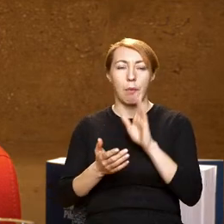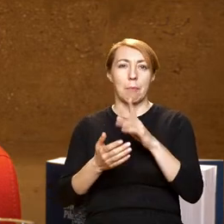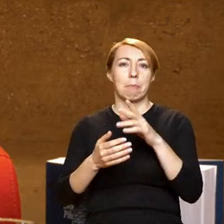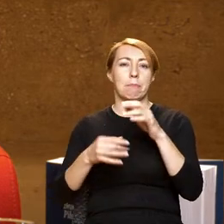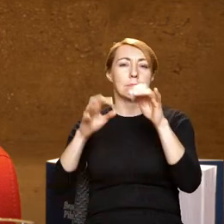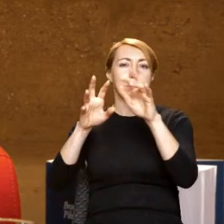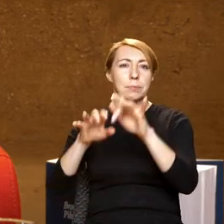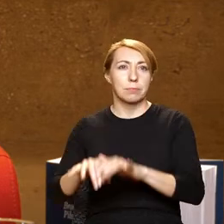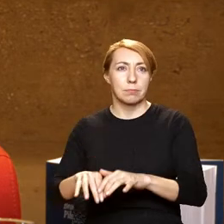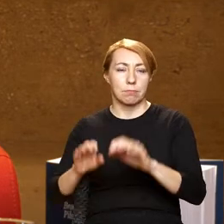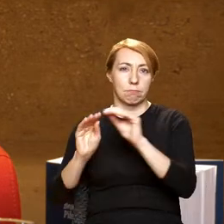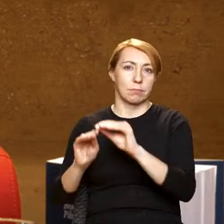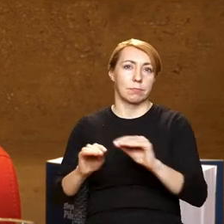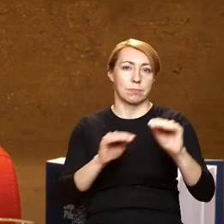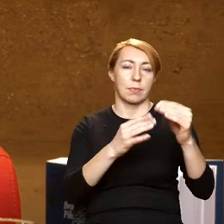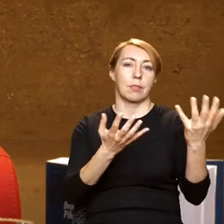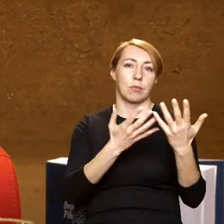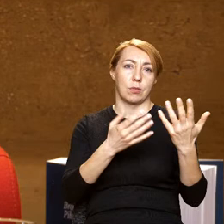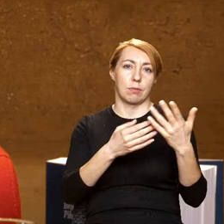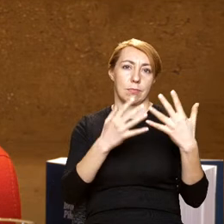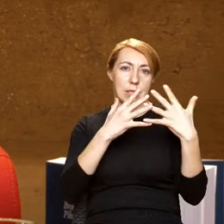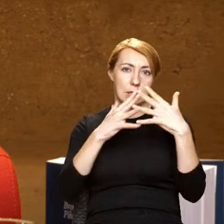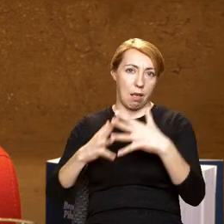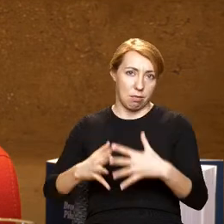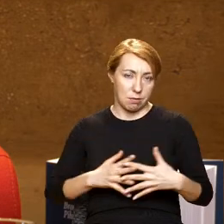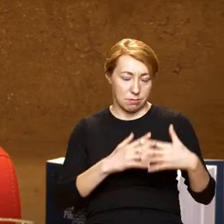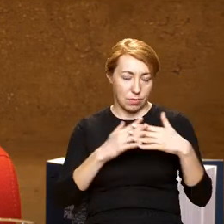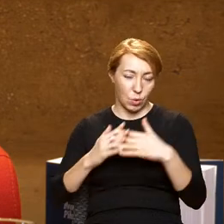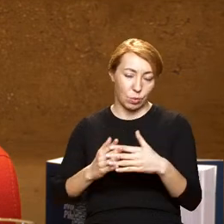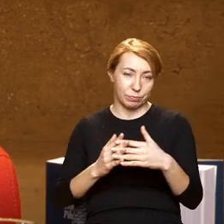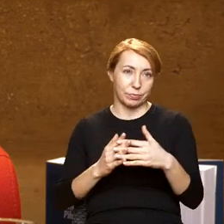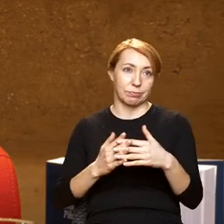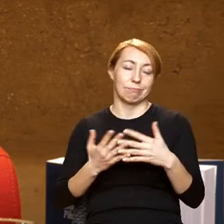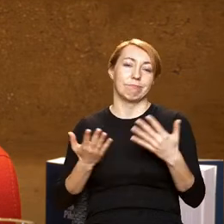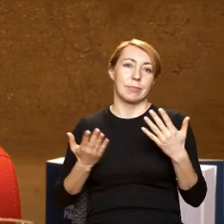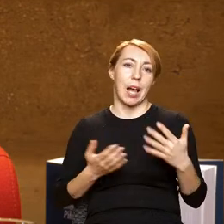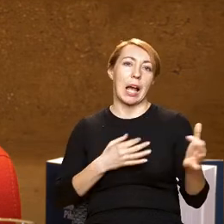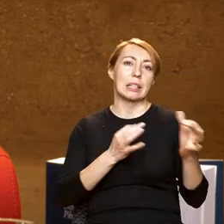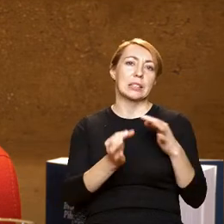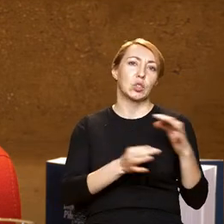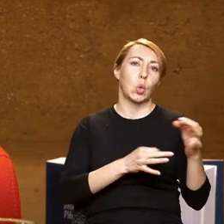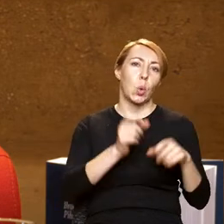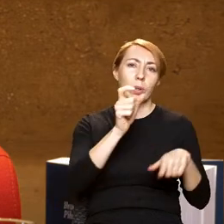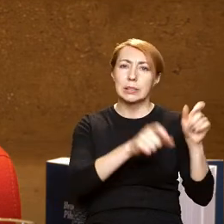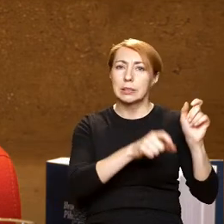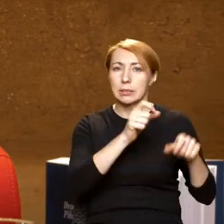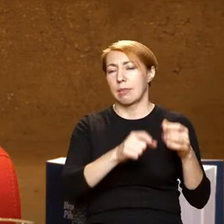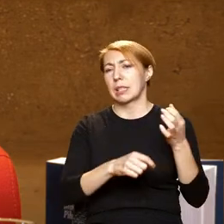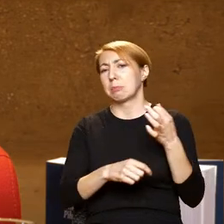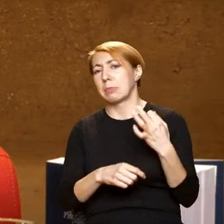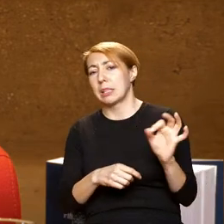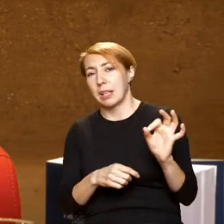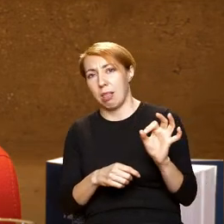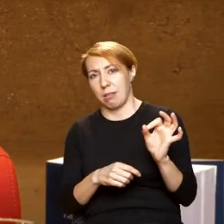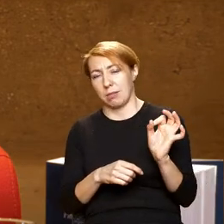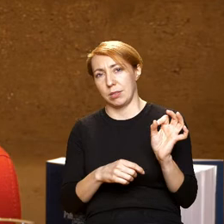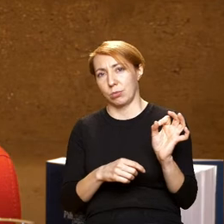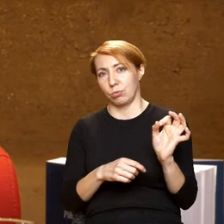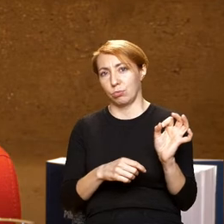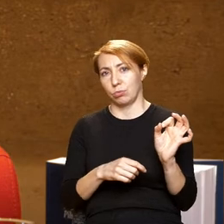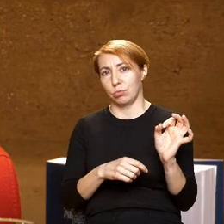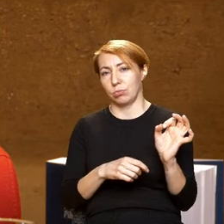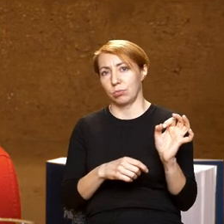różnych peregrynacji do Stanów Zjednoczonych. W związku z tym historycy, zarówno specjaliści,